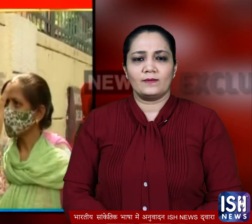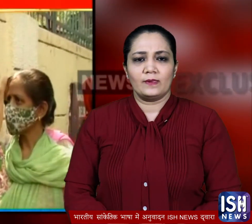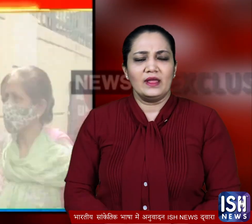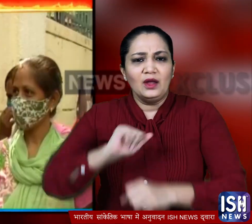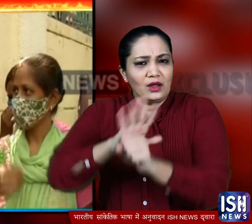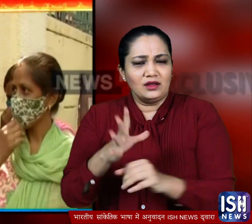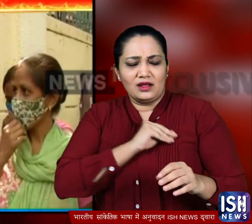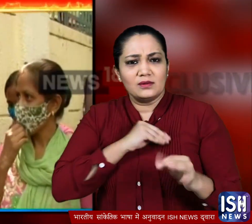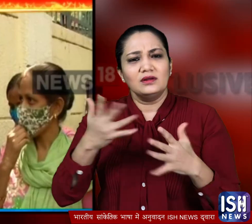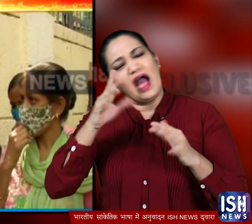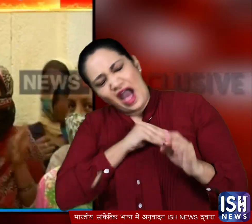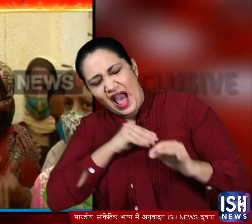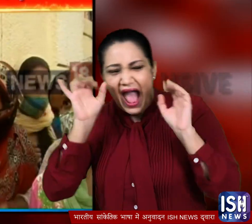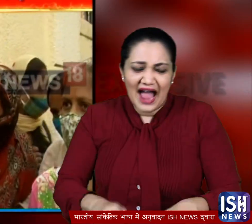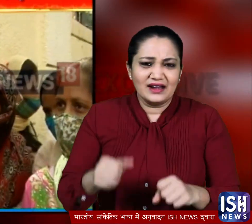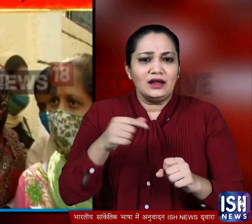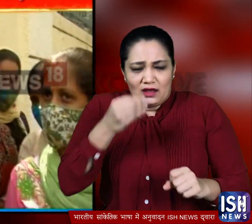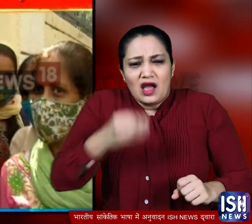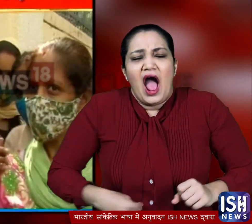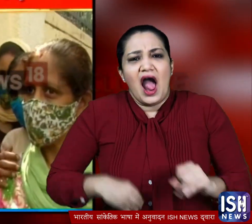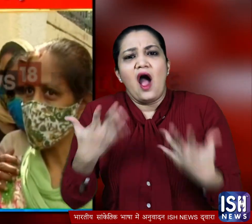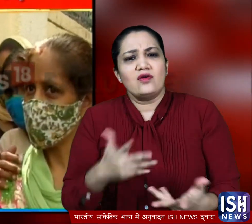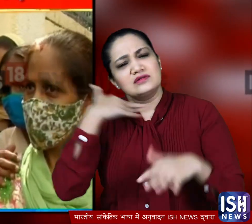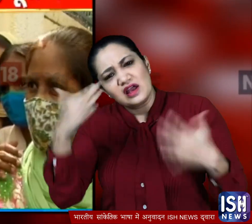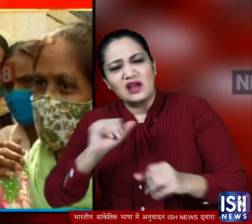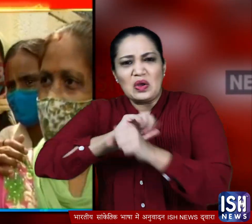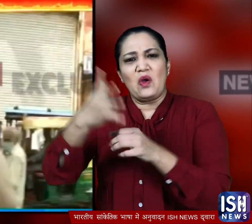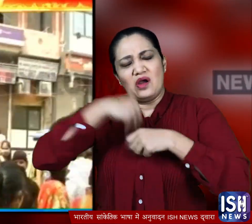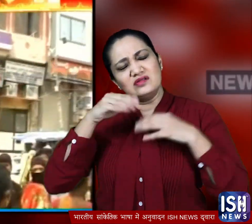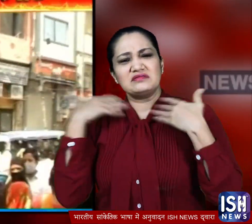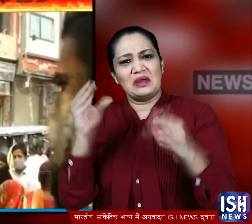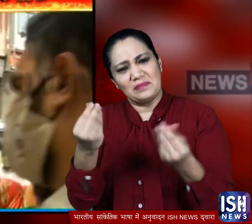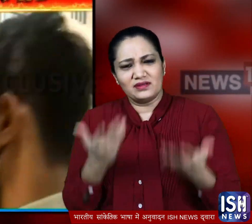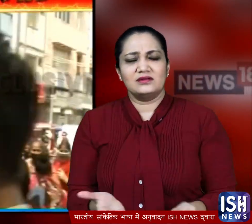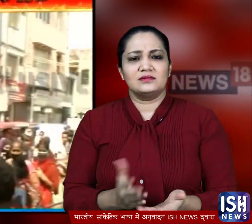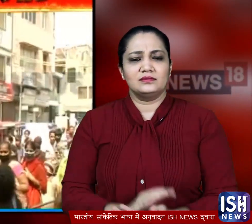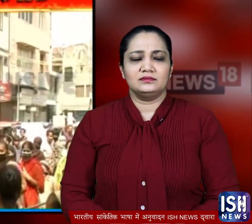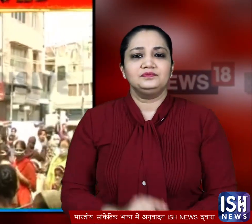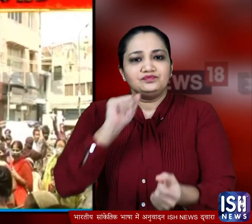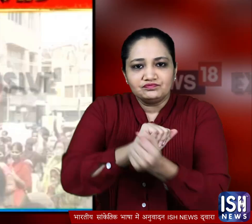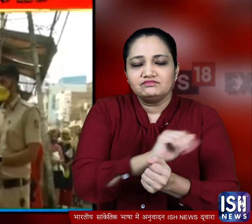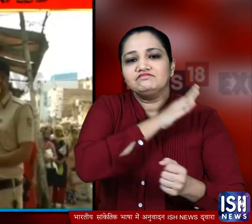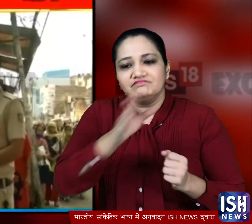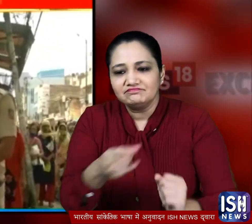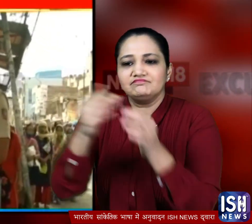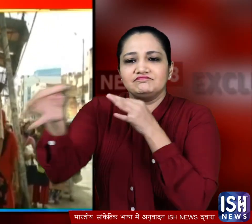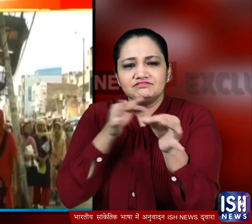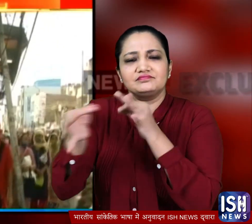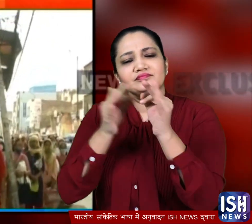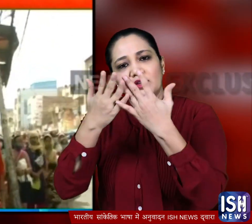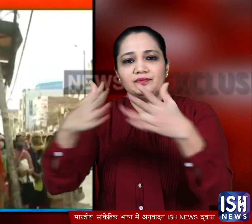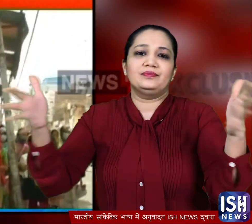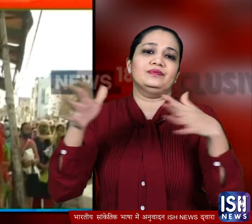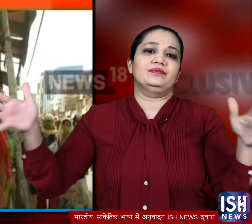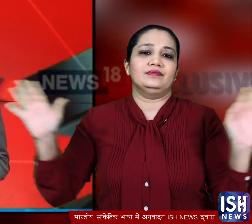नहीं है कोरोना का? सब चीज का डर है, लेकिन भूख से बेहतर है बीमारी से मरना इंसान। हंगामे के बीच पुलिस वहां पहुंची और उसने समझा बुझाकर लोगों को